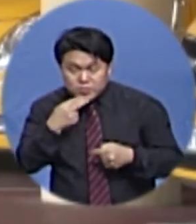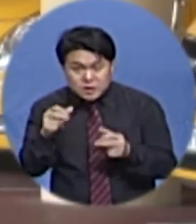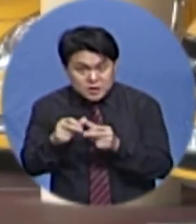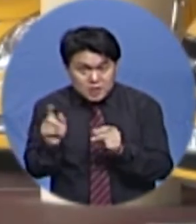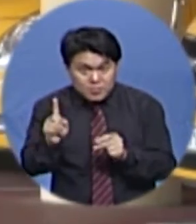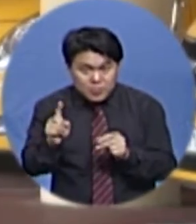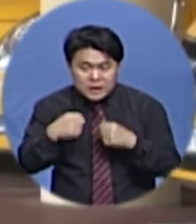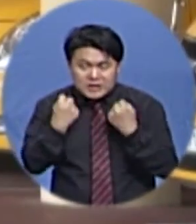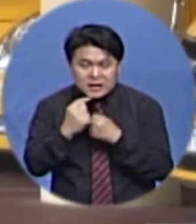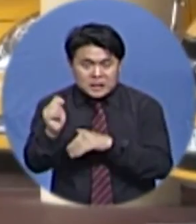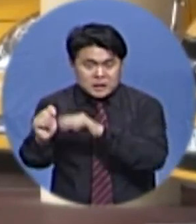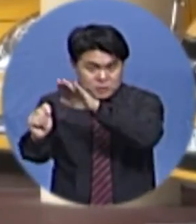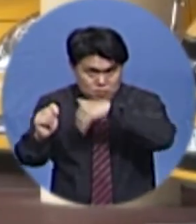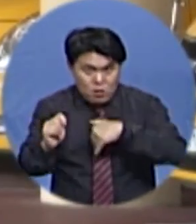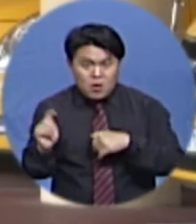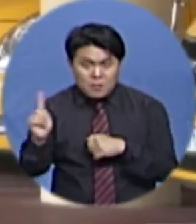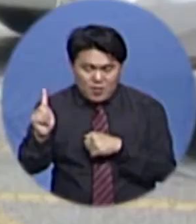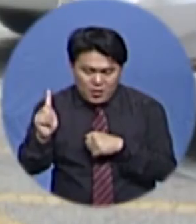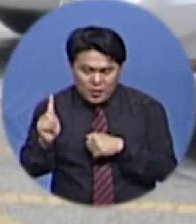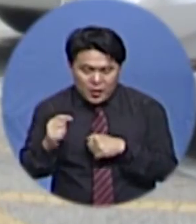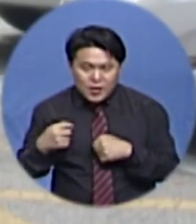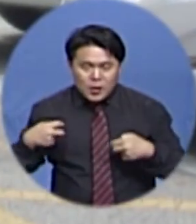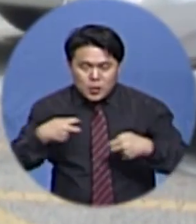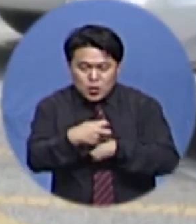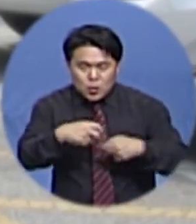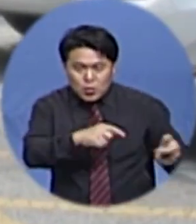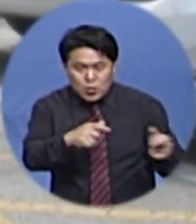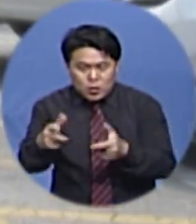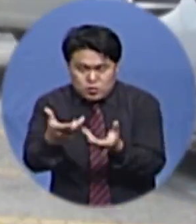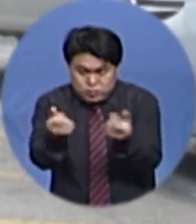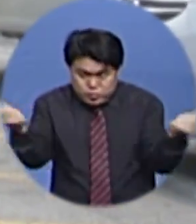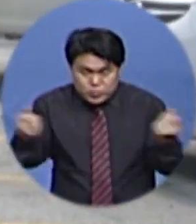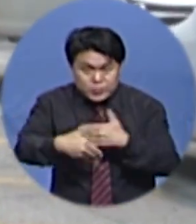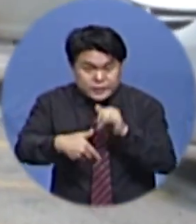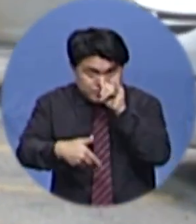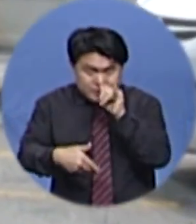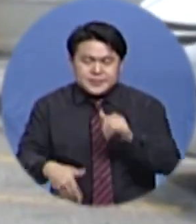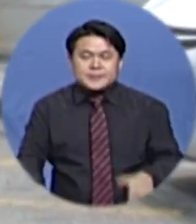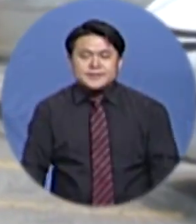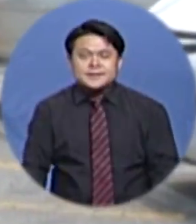이용하지 않는 장애인은 개인 택시를 배차해 교통 이동 수단을 구분한다는 계획입니다.